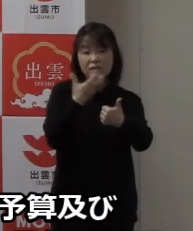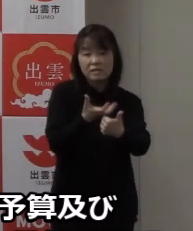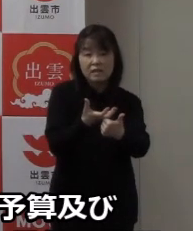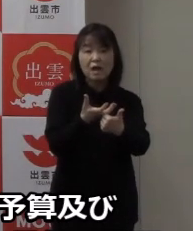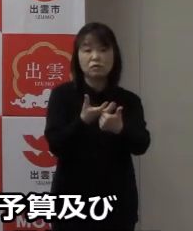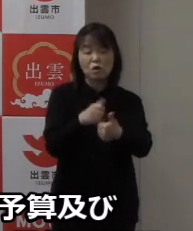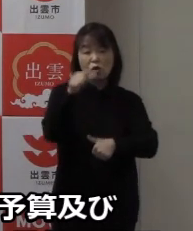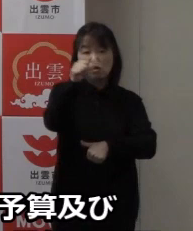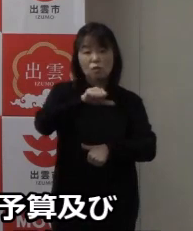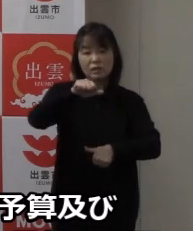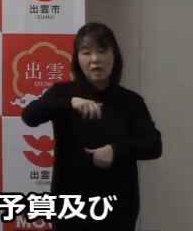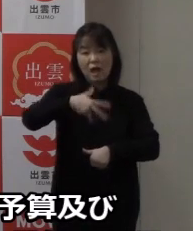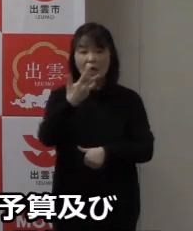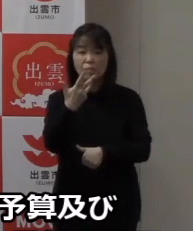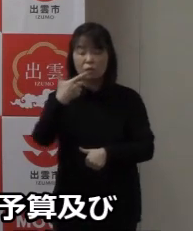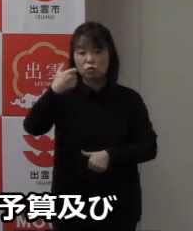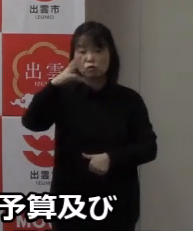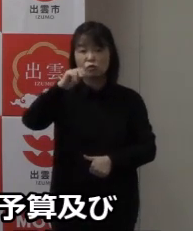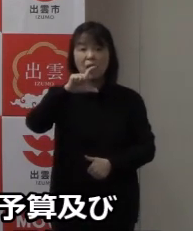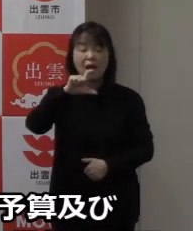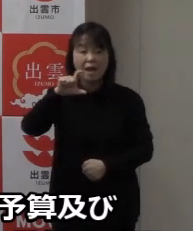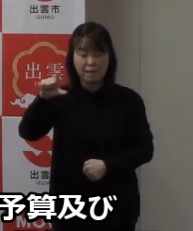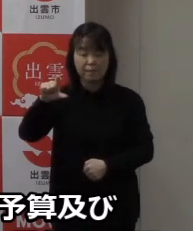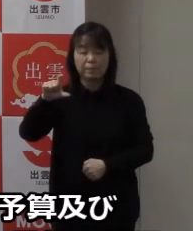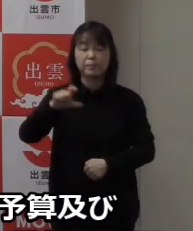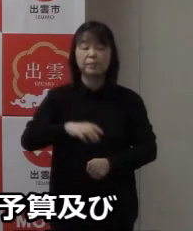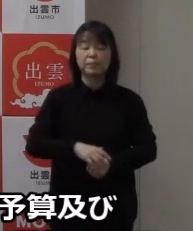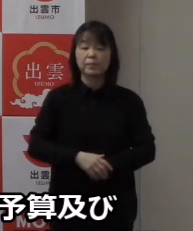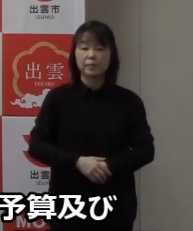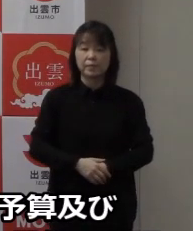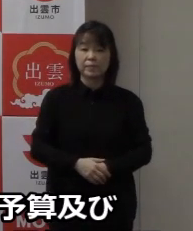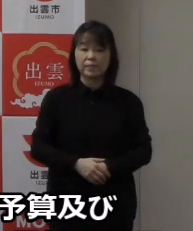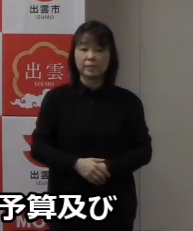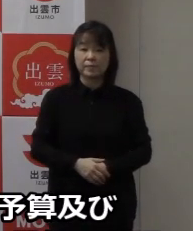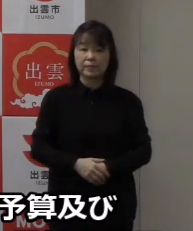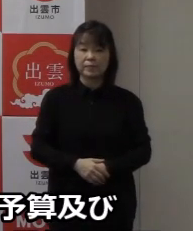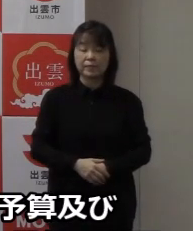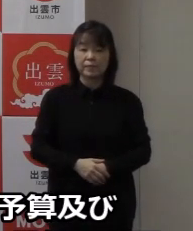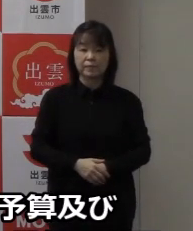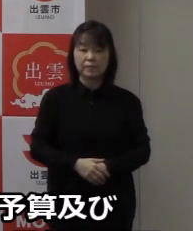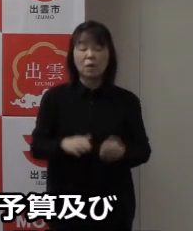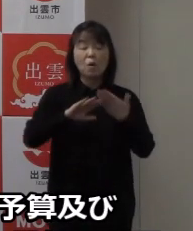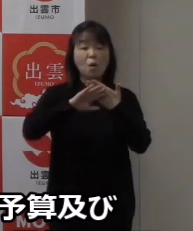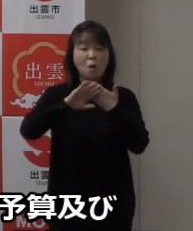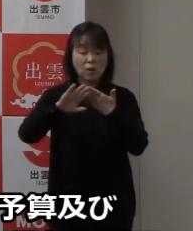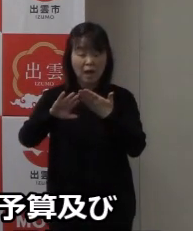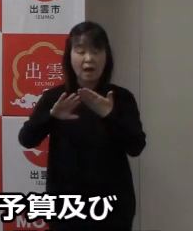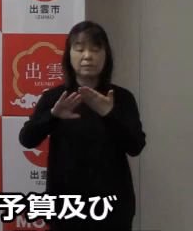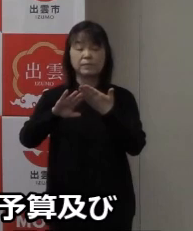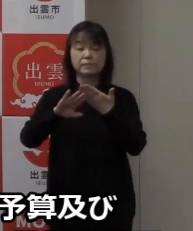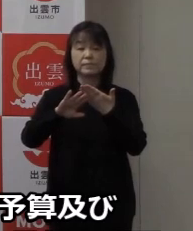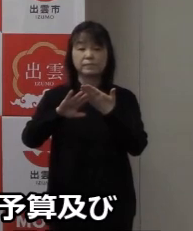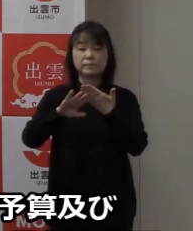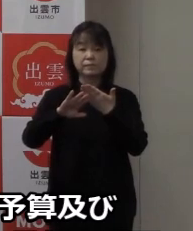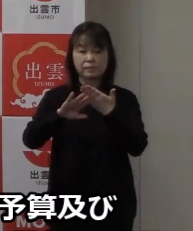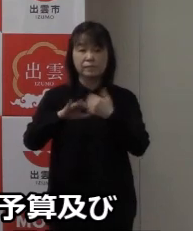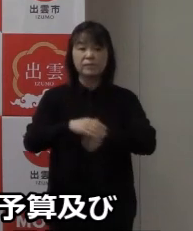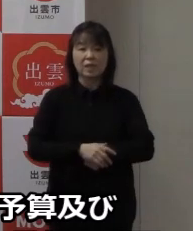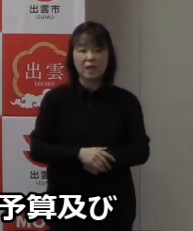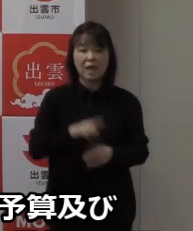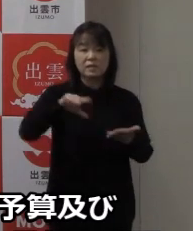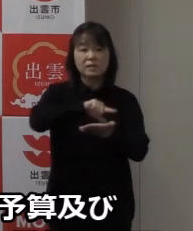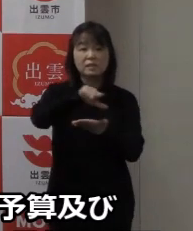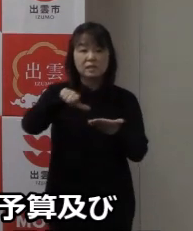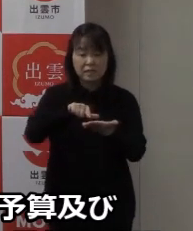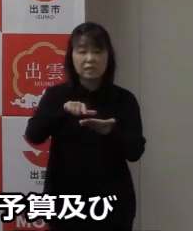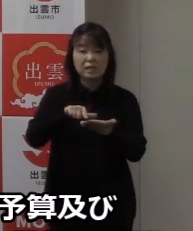。5860万円を計上いたしました。その他、地場企業支